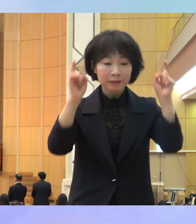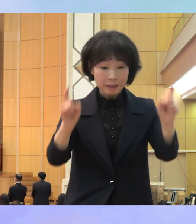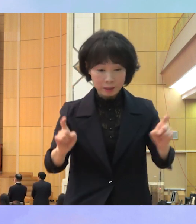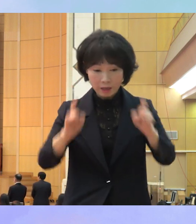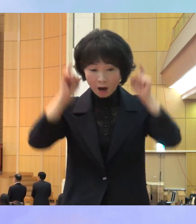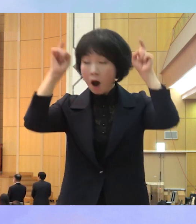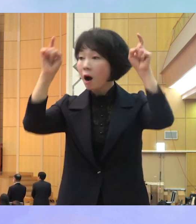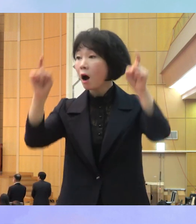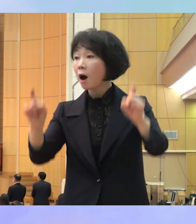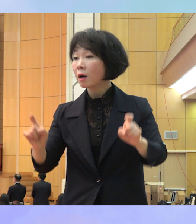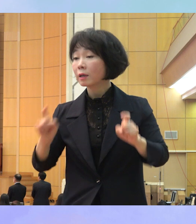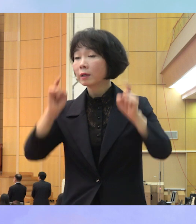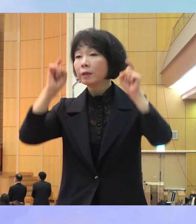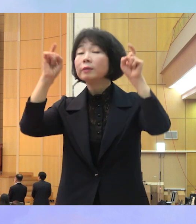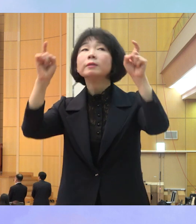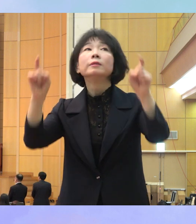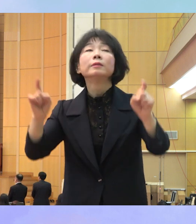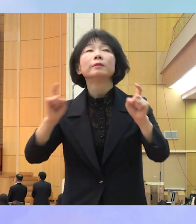어린